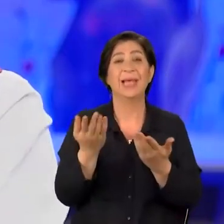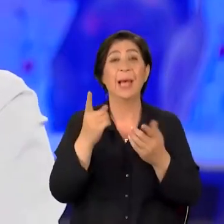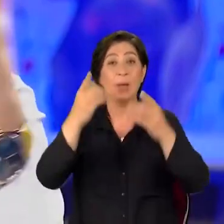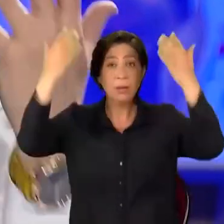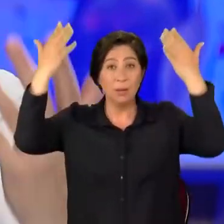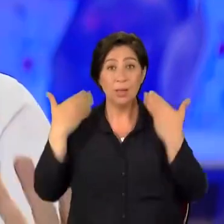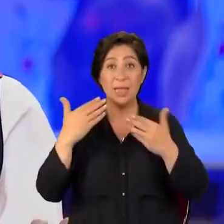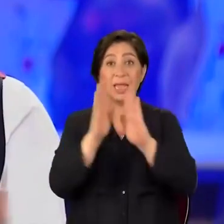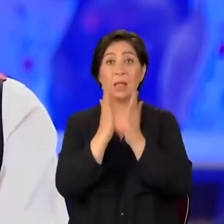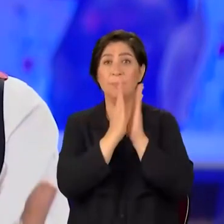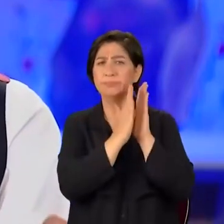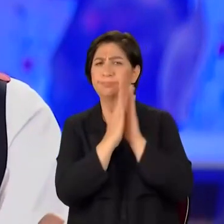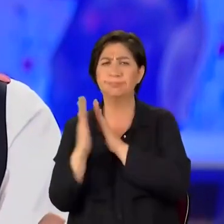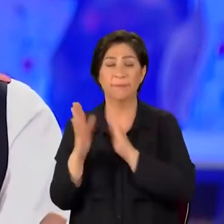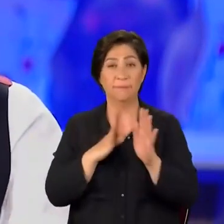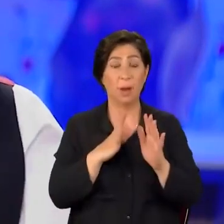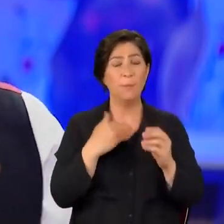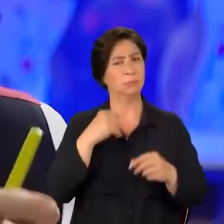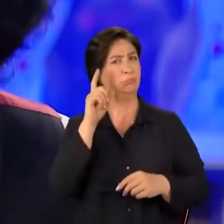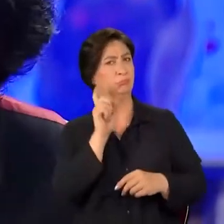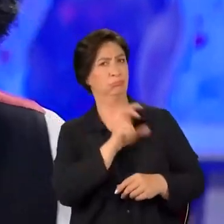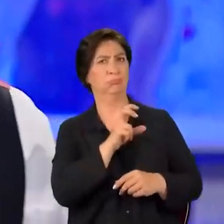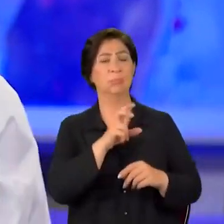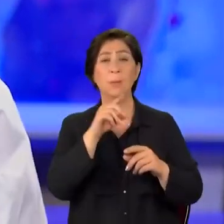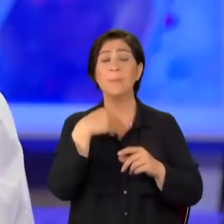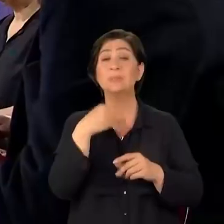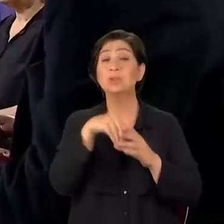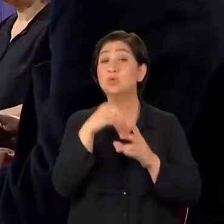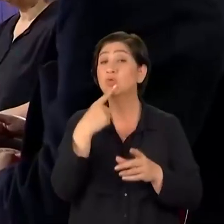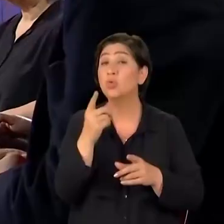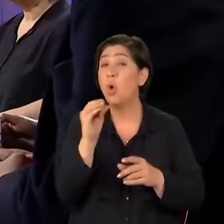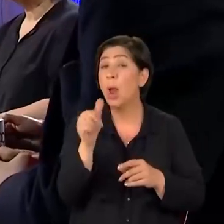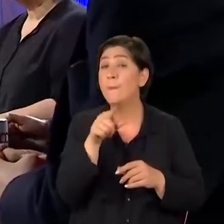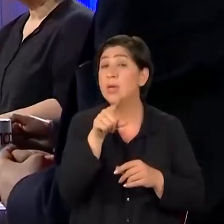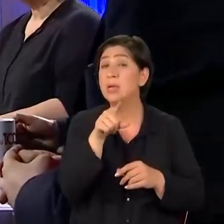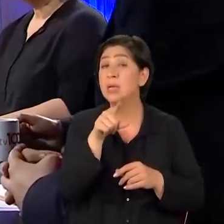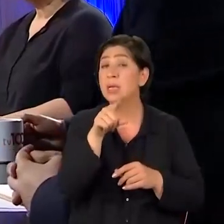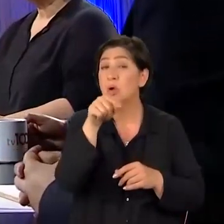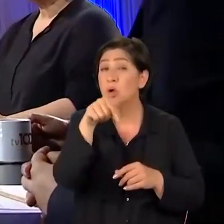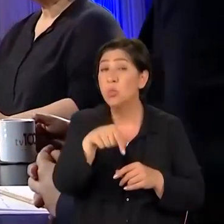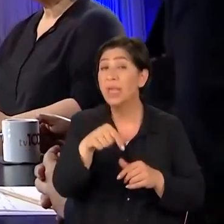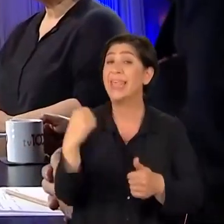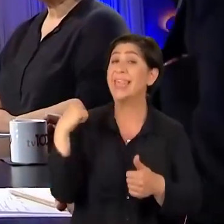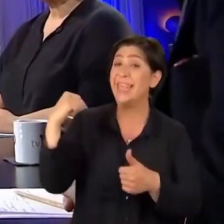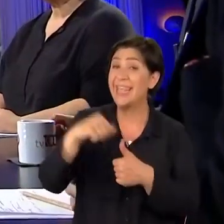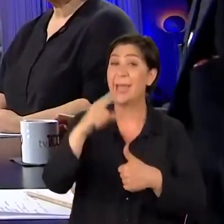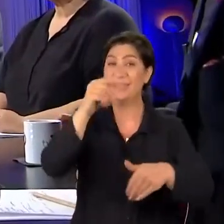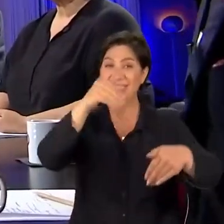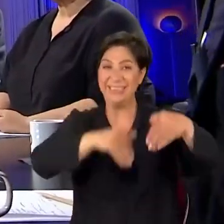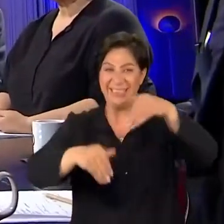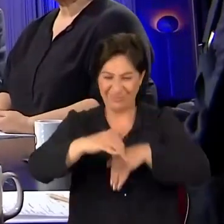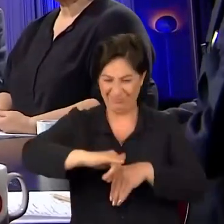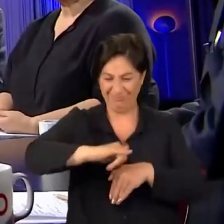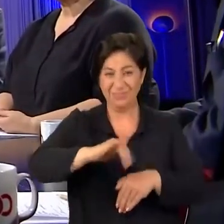var. Bir yandan arkasında felsefe kitaplarıyla falan orada oturuyor. Ben şuna takıldım. Şimdi bu benim için söylediğin şey çok önemli. Bugün hemen yine